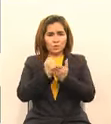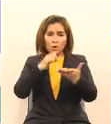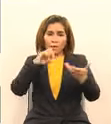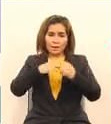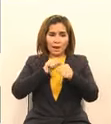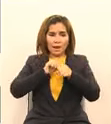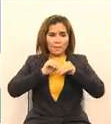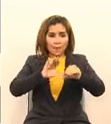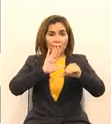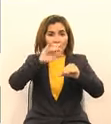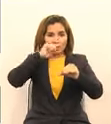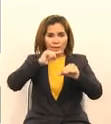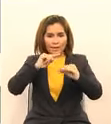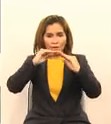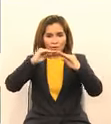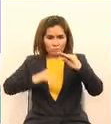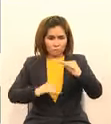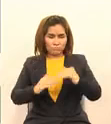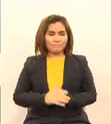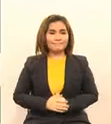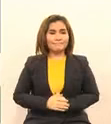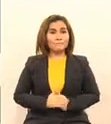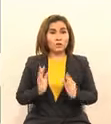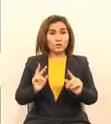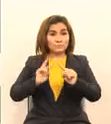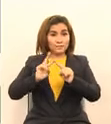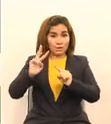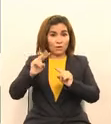ครับท่านถัดไปนะครับนายแพทย์ธงชั